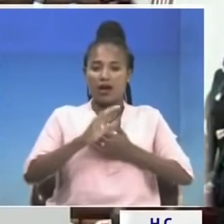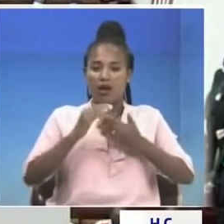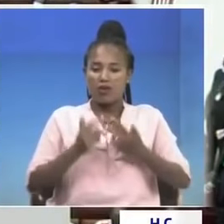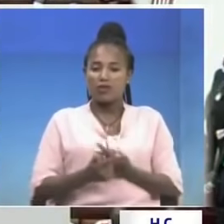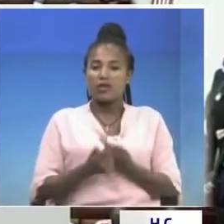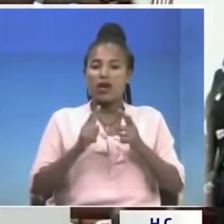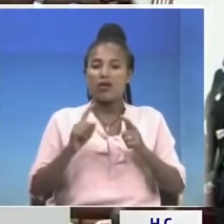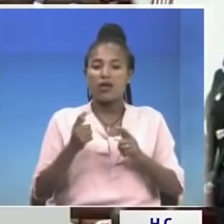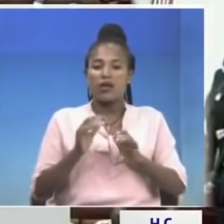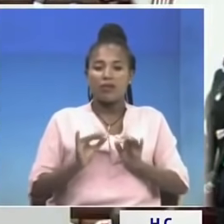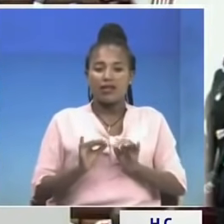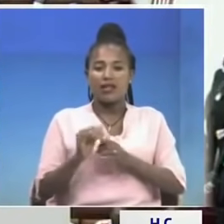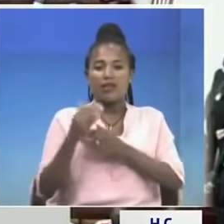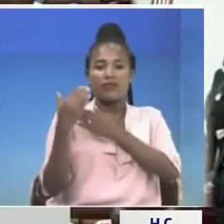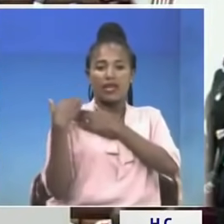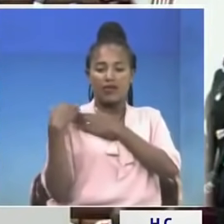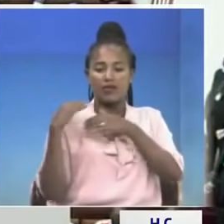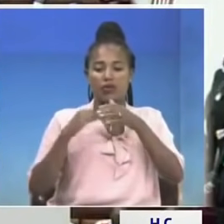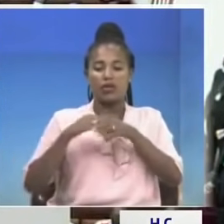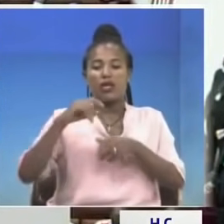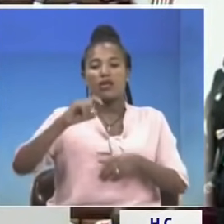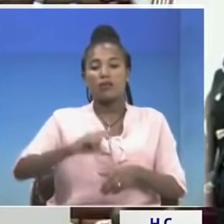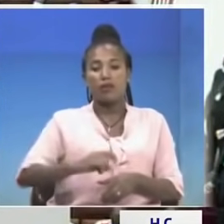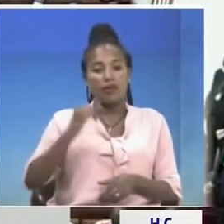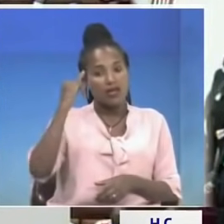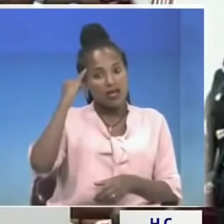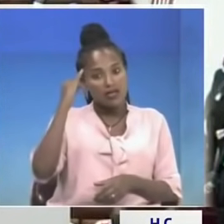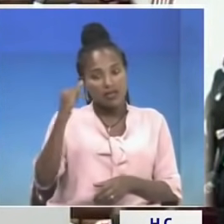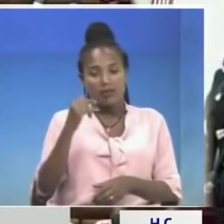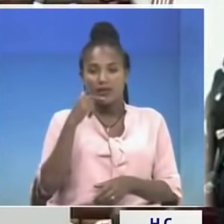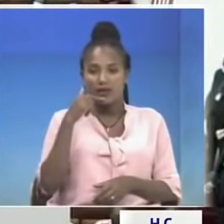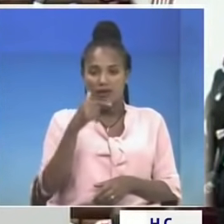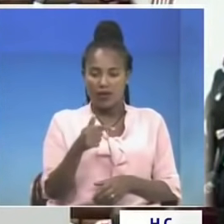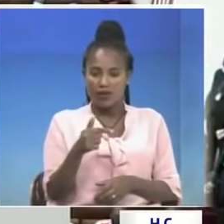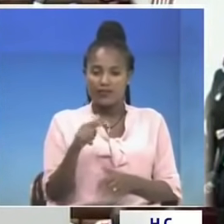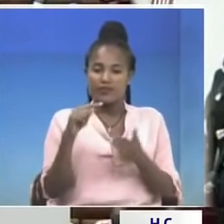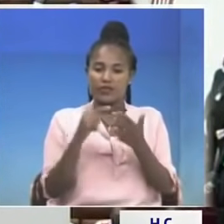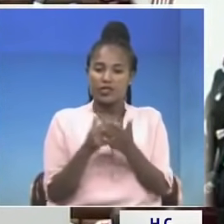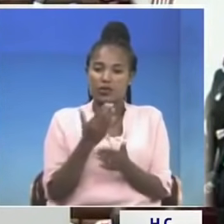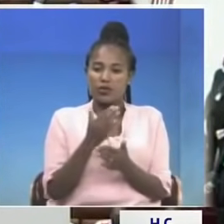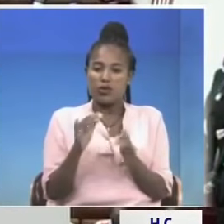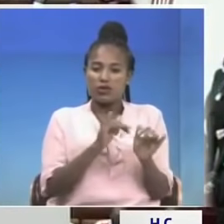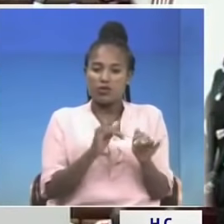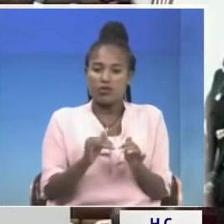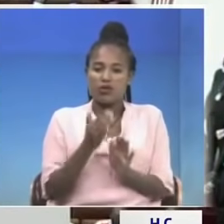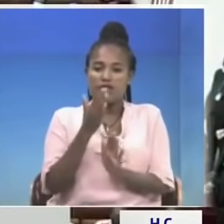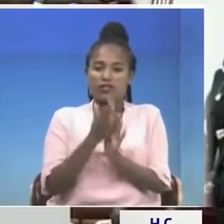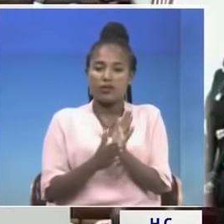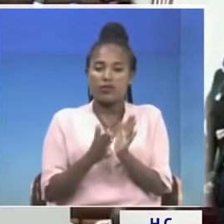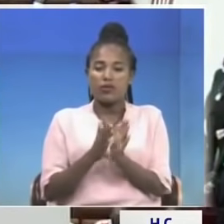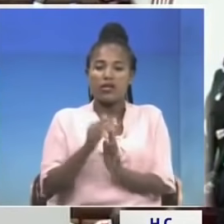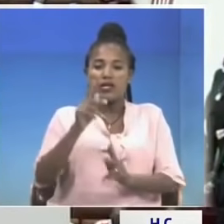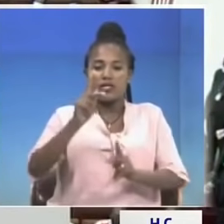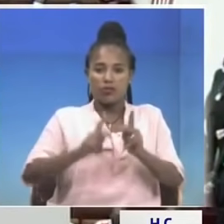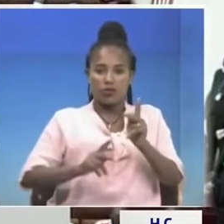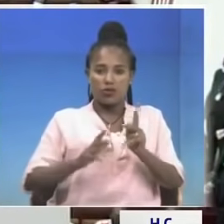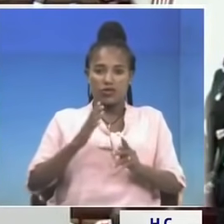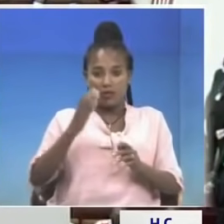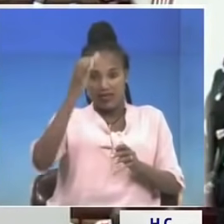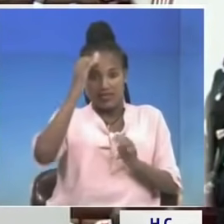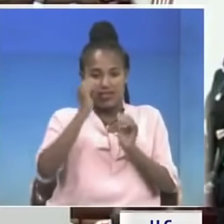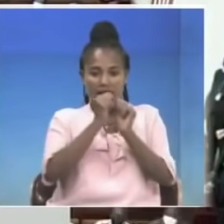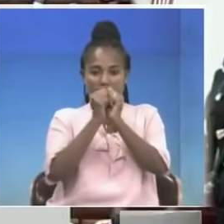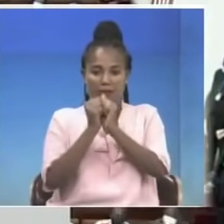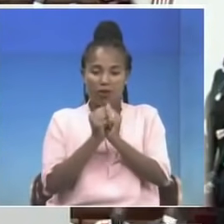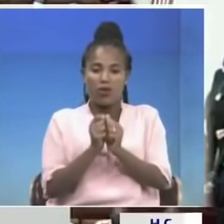ሆና እንድትቀጥል የማድረግ ኃላፊነቱን ሊወጣ ይገባል የሚል ሀሳብ አንስተውልናል። እነኚህ ጉዳዮች ደግሞ እንዲከወኑ የህዝቦች ከመንግስት ጋር